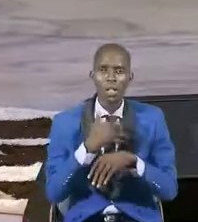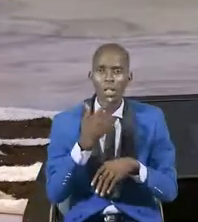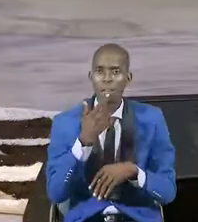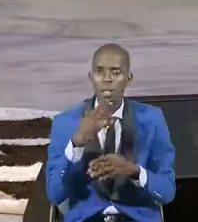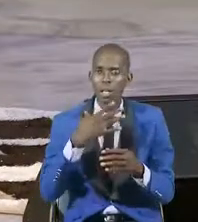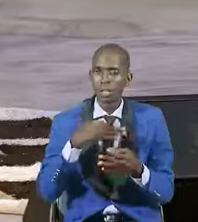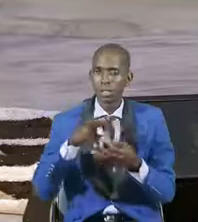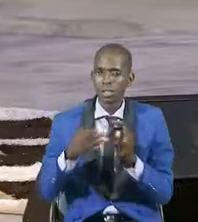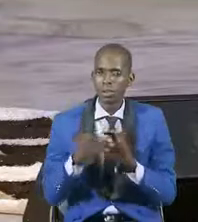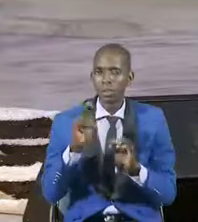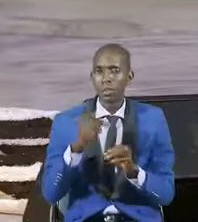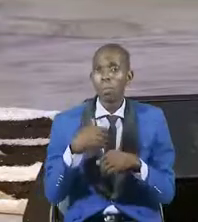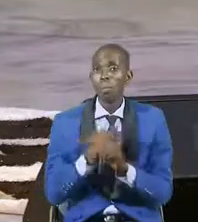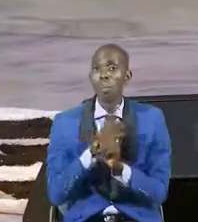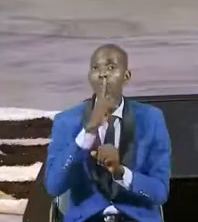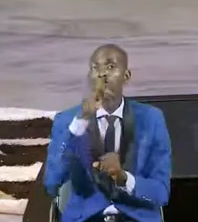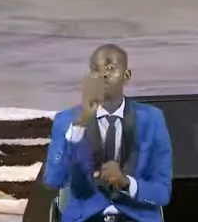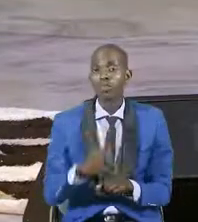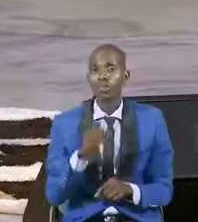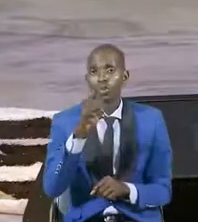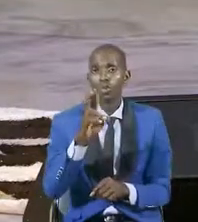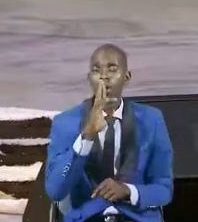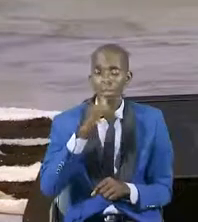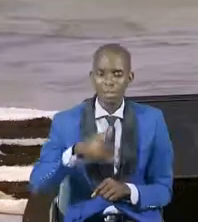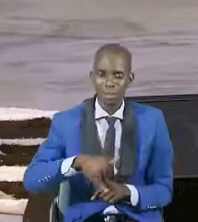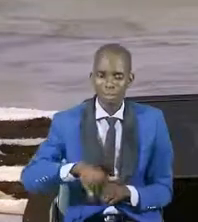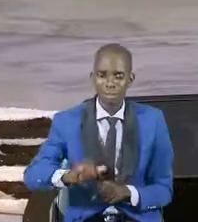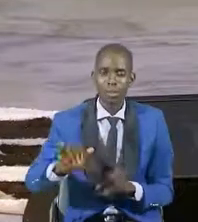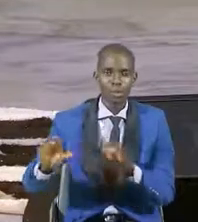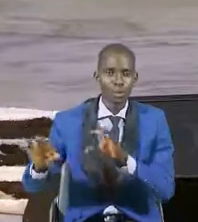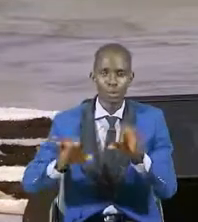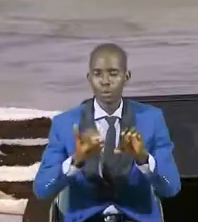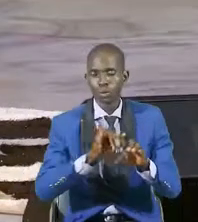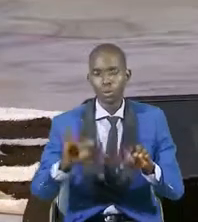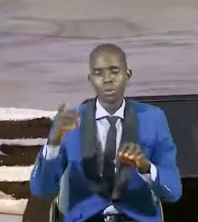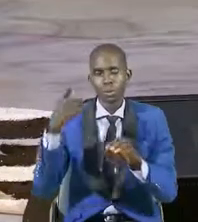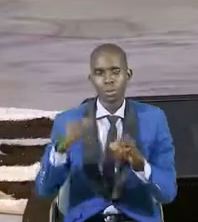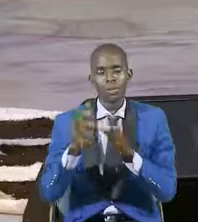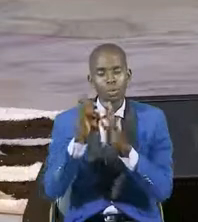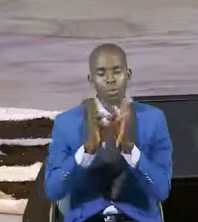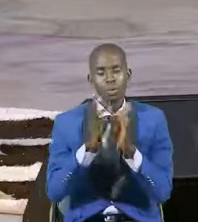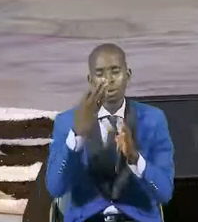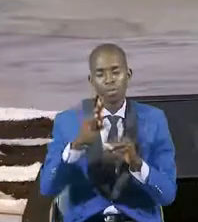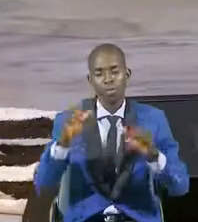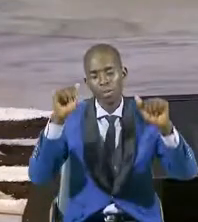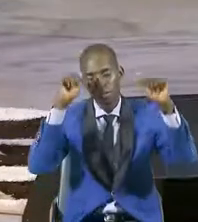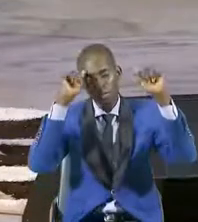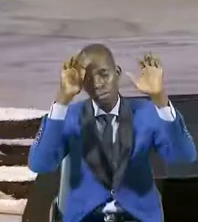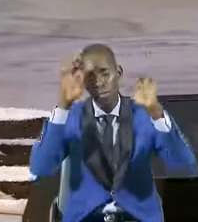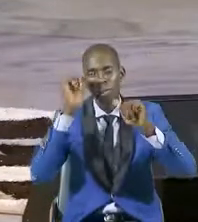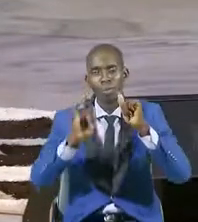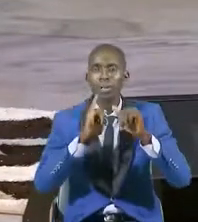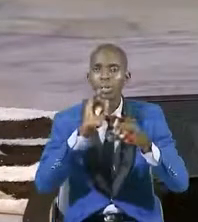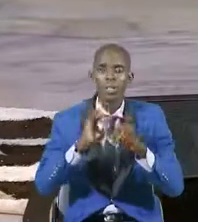de langue, de miracle, d'interprétation des langues, vous devez tout faire d'être au centre, de faire la volonté